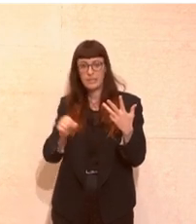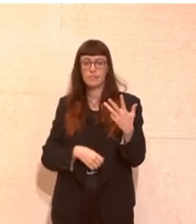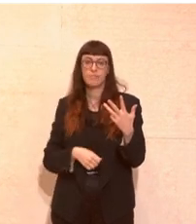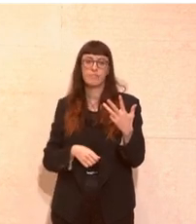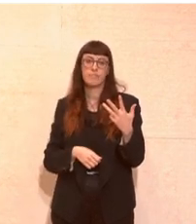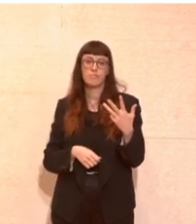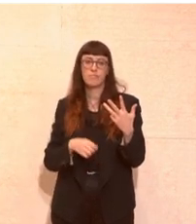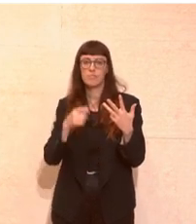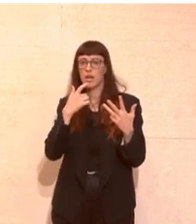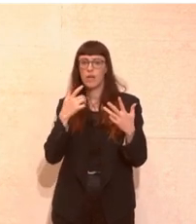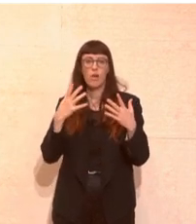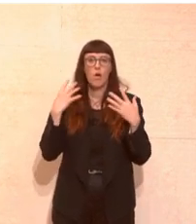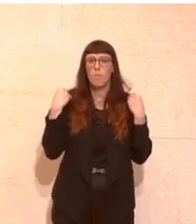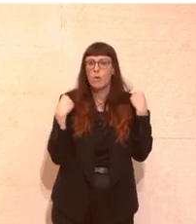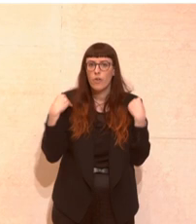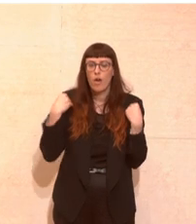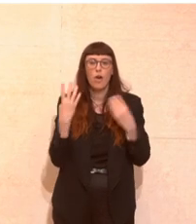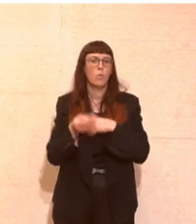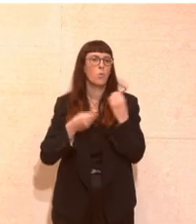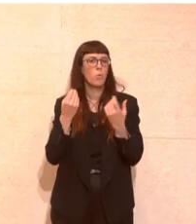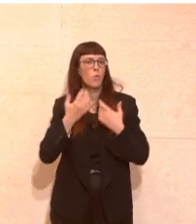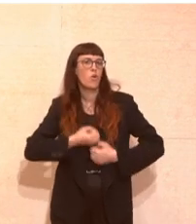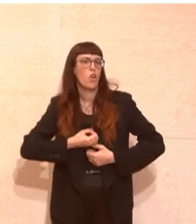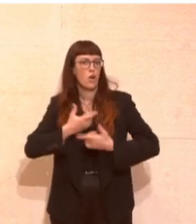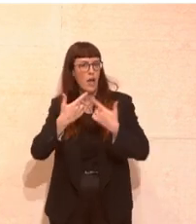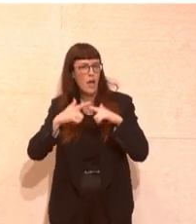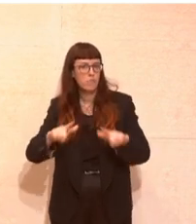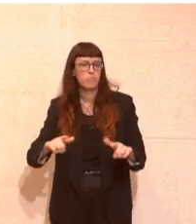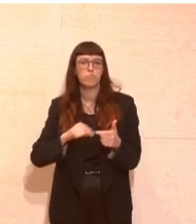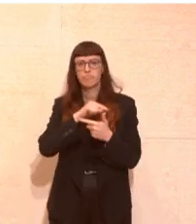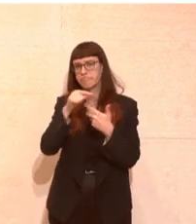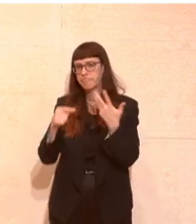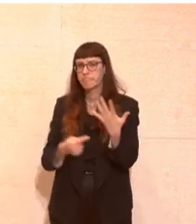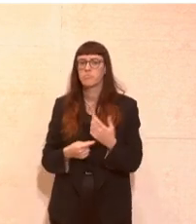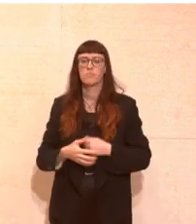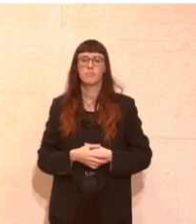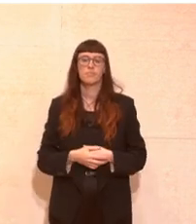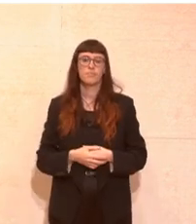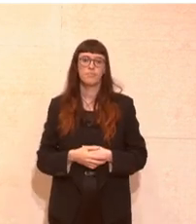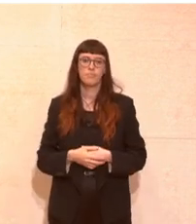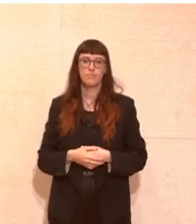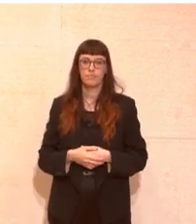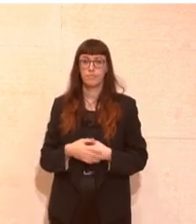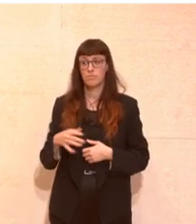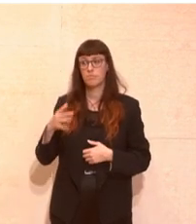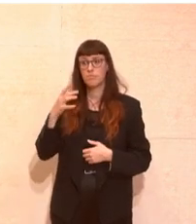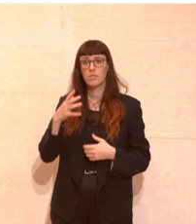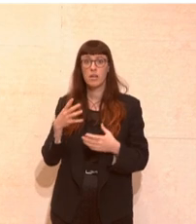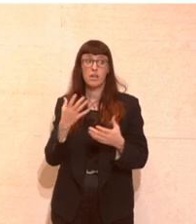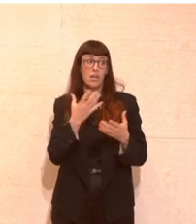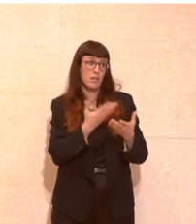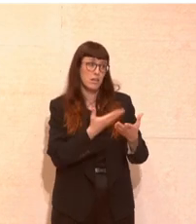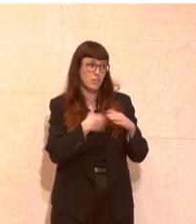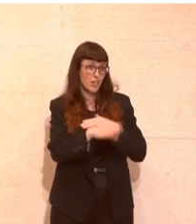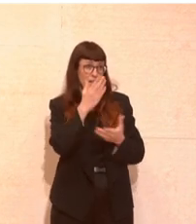les troubles de la coordination motrice, entre autres. Et on pense aujourd'hui que ça concerne beaucoup, beaucoup d'enfants dans vos classes.